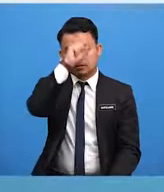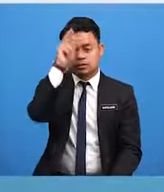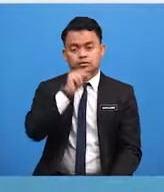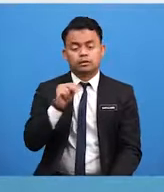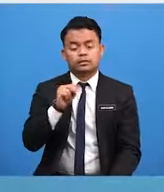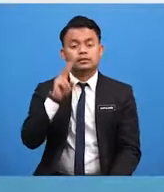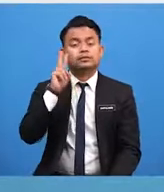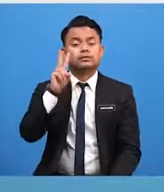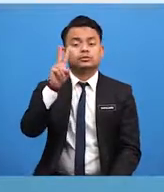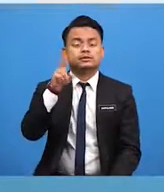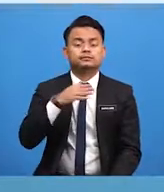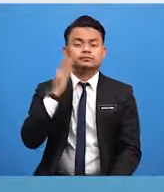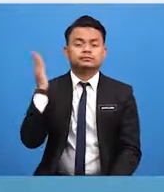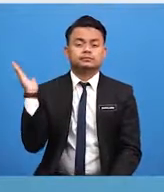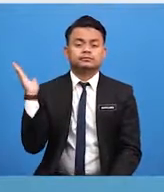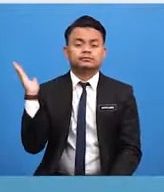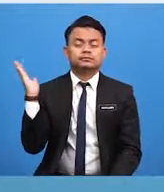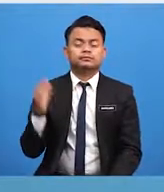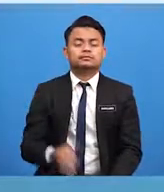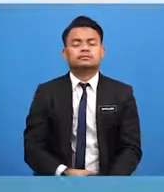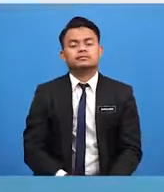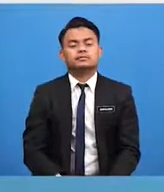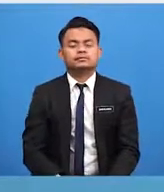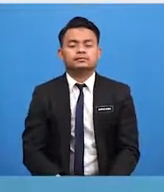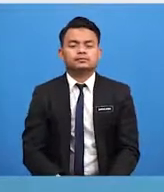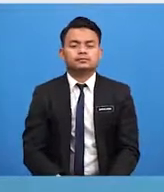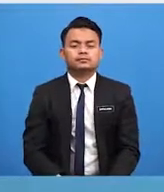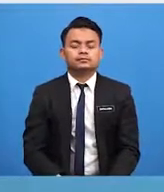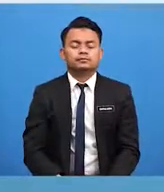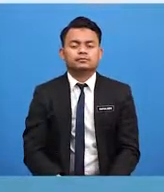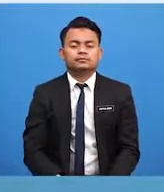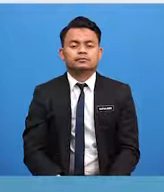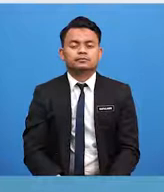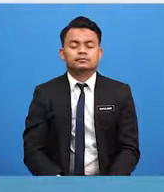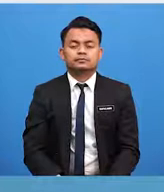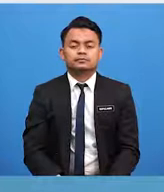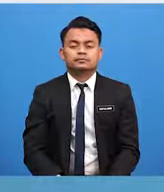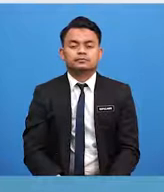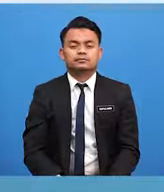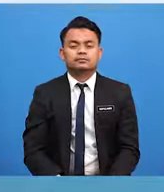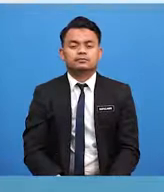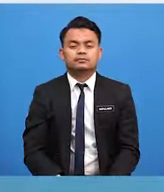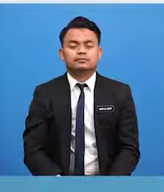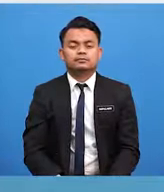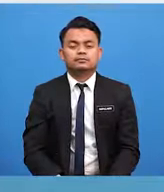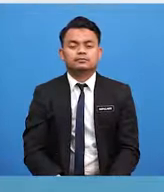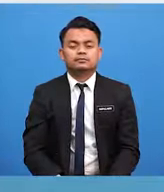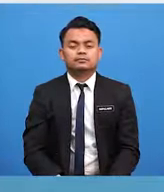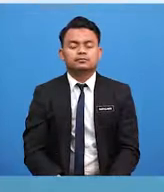Nyatakan alat atau bahan yang digunakan ketika mengeluarkan lemak dari stok ayam.